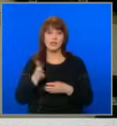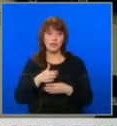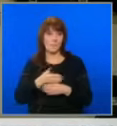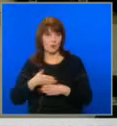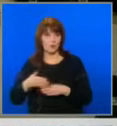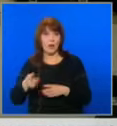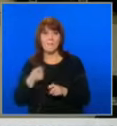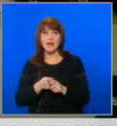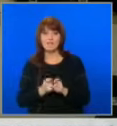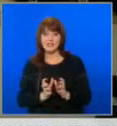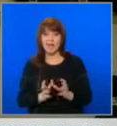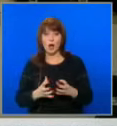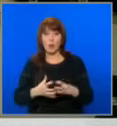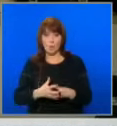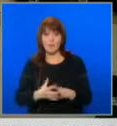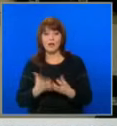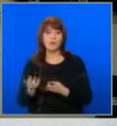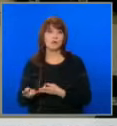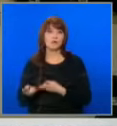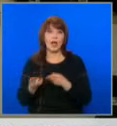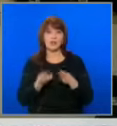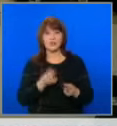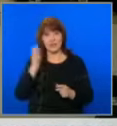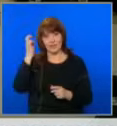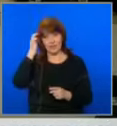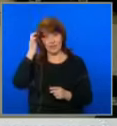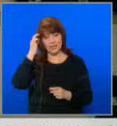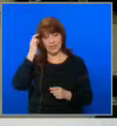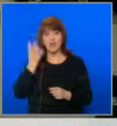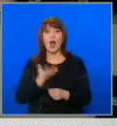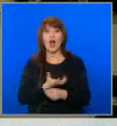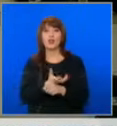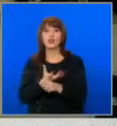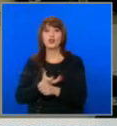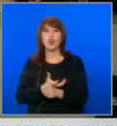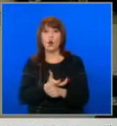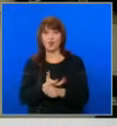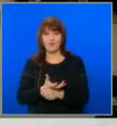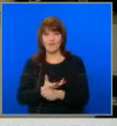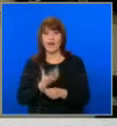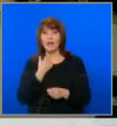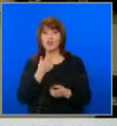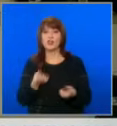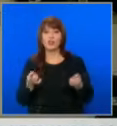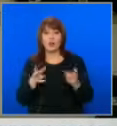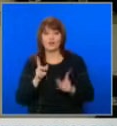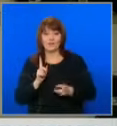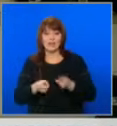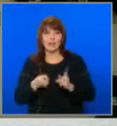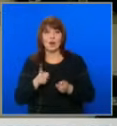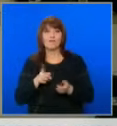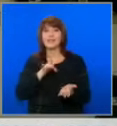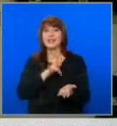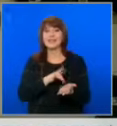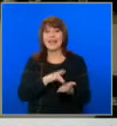създава се група от съюзници които ще доставят на киев дронове създава се също така и нов тренировъчен център